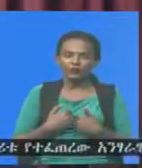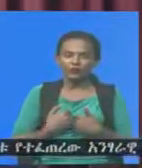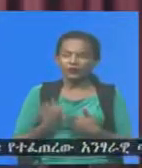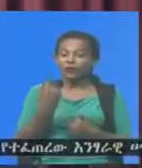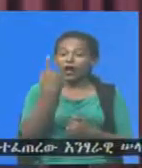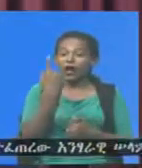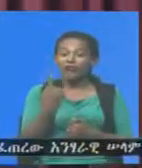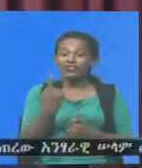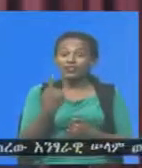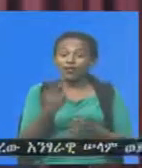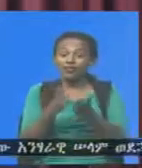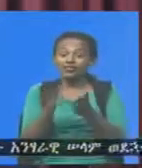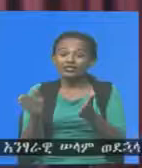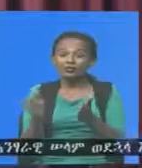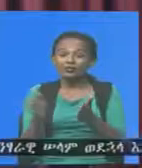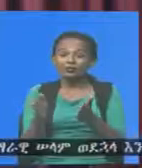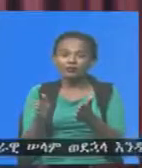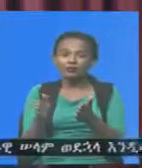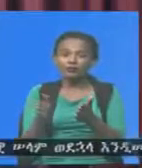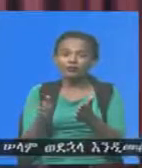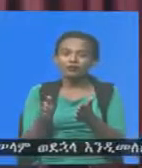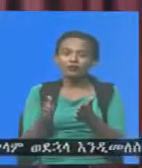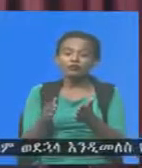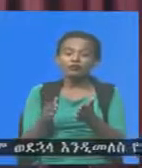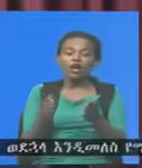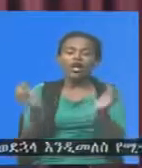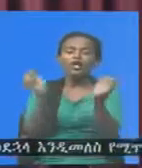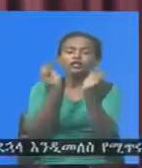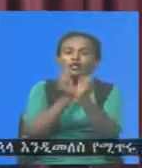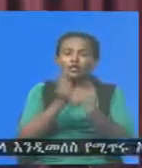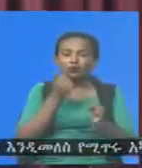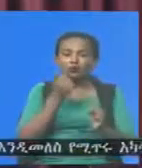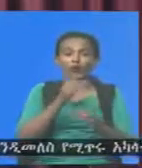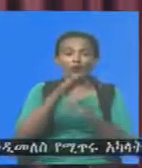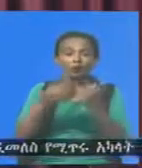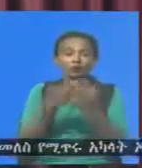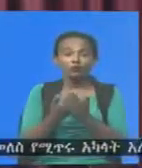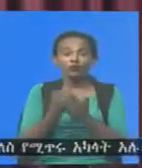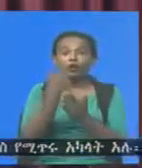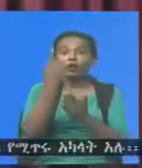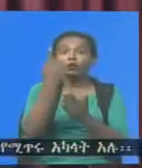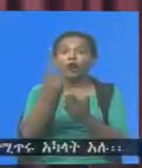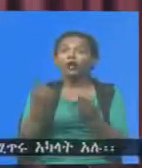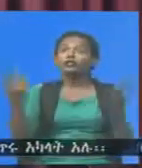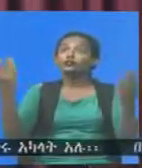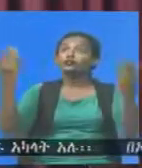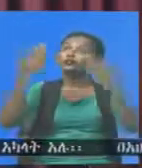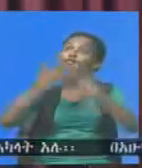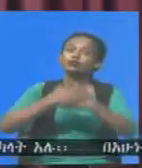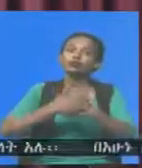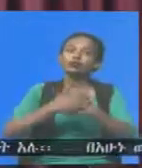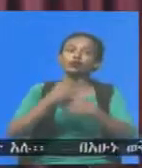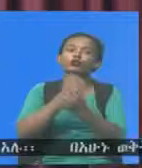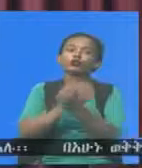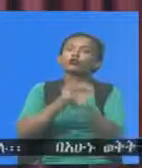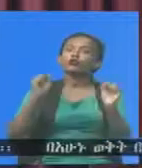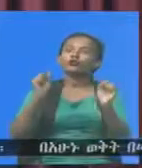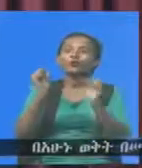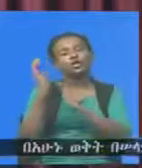አንደኛው ኤክስትሪም እስረኛ የሚባል በሙሉ በአንድ ጀንበር ተፈቶ ይደር ብሎ የሚያስብ ኃይል